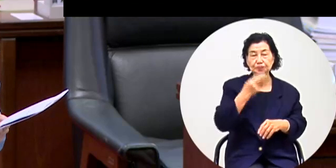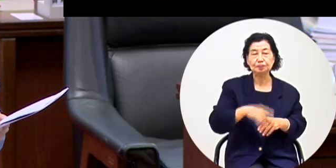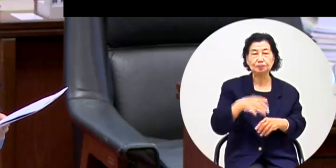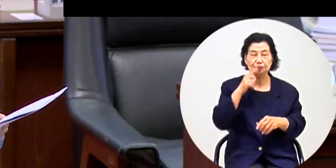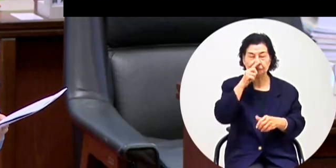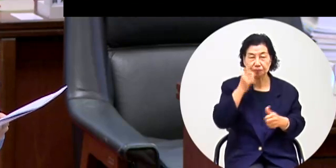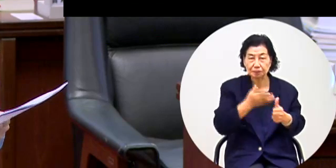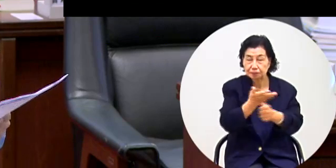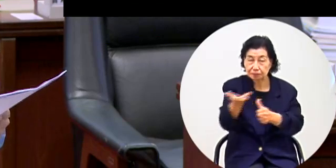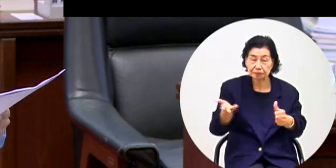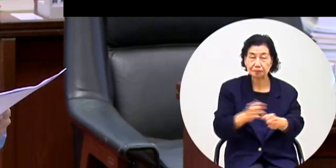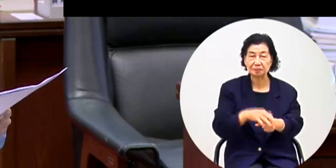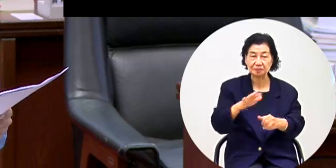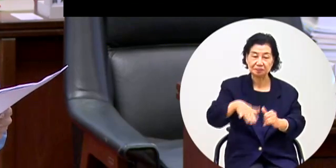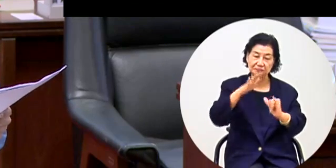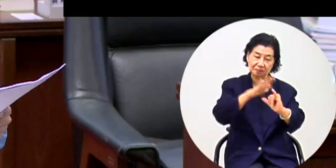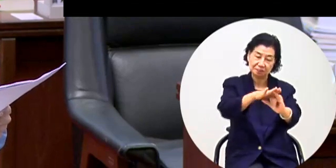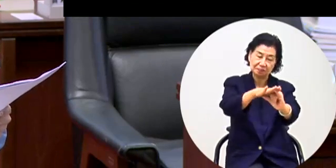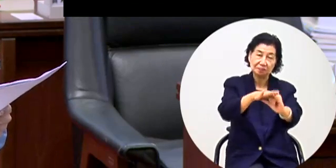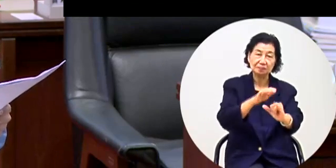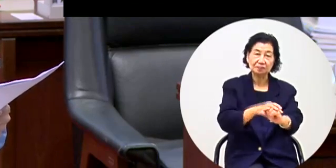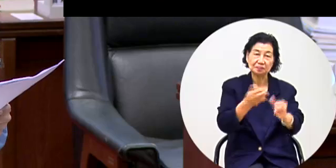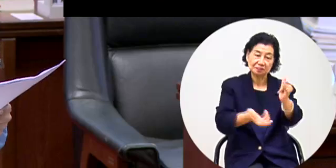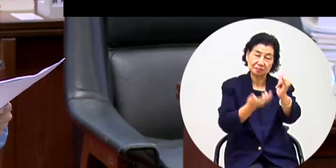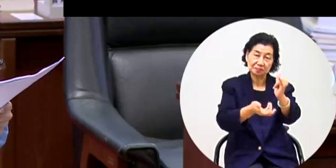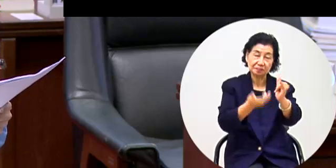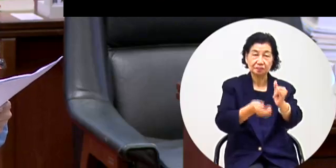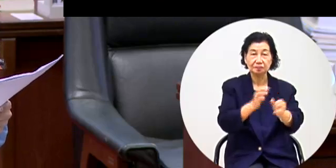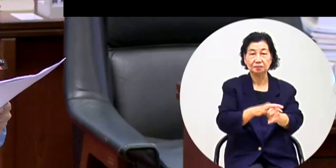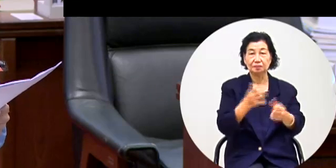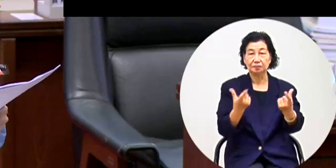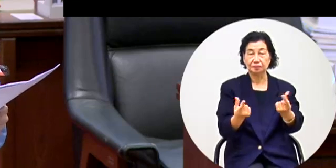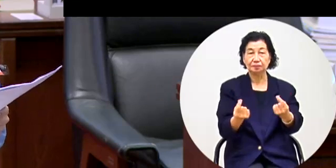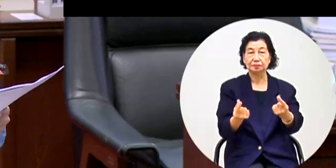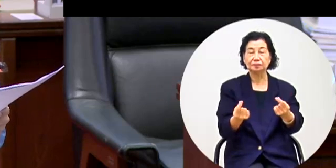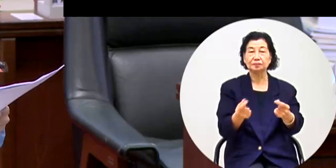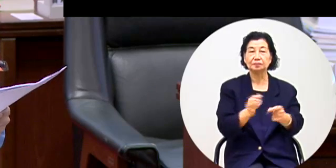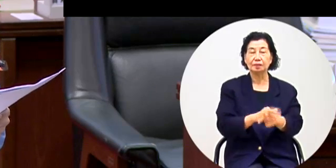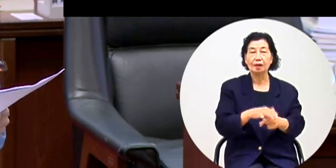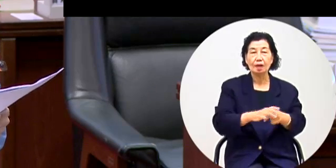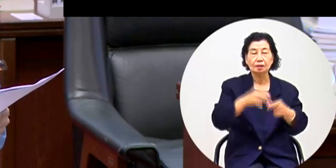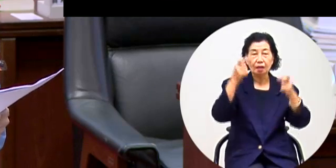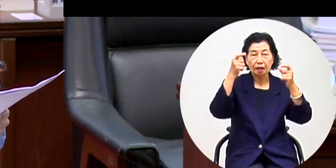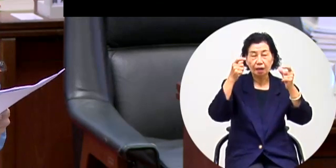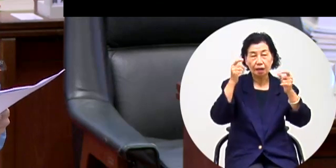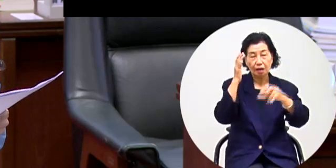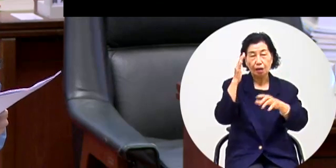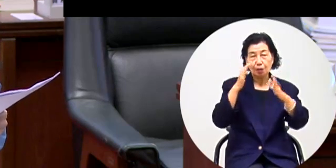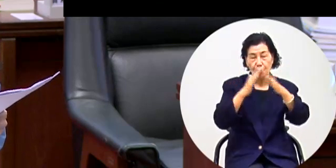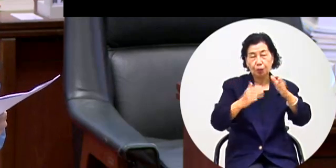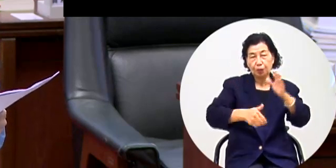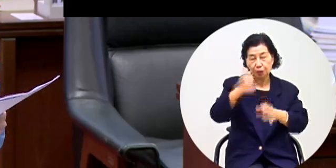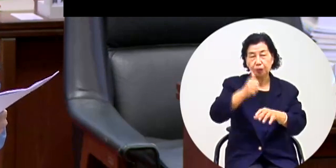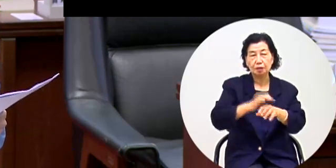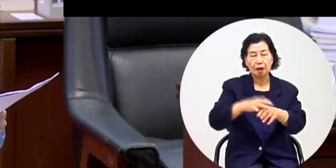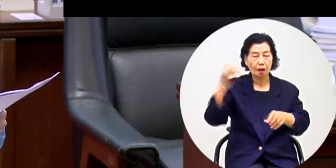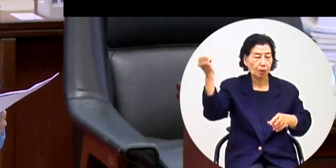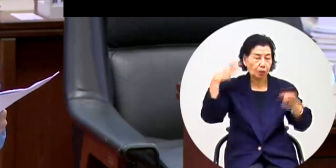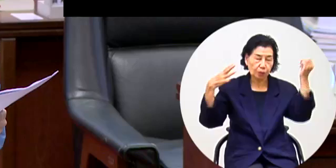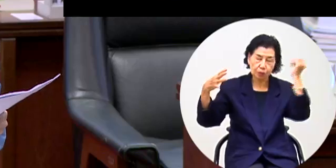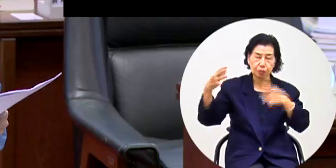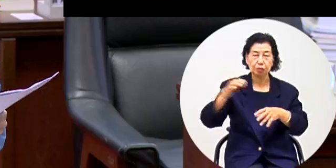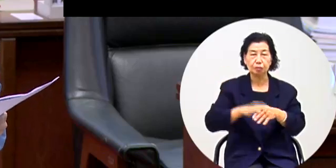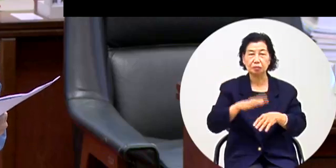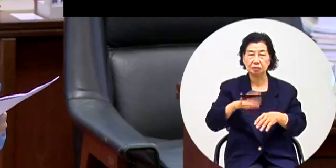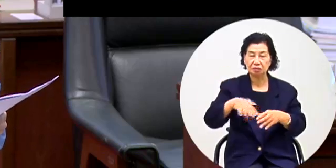炉的问题，我相信市长也听了非常非常的多次。那焚化炉的问题为什么要一再再提？因为我们烧外县市的垃